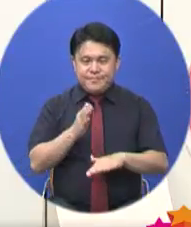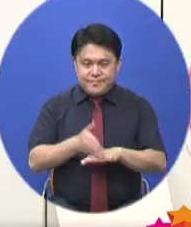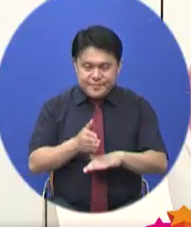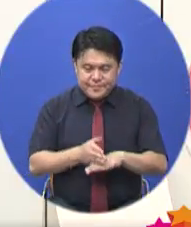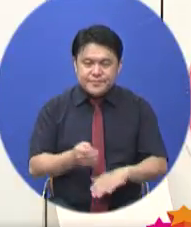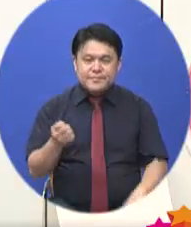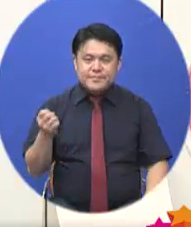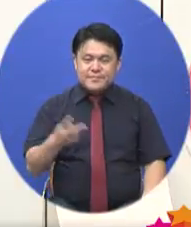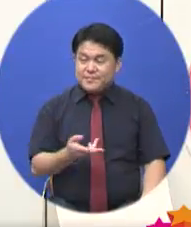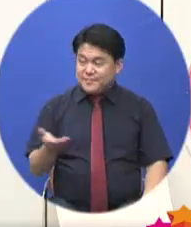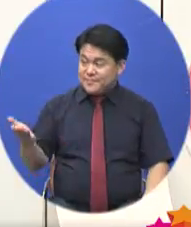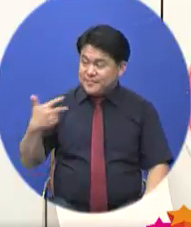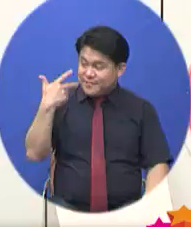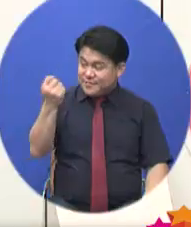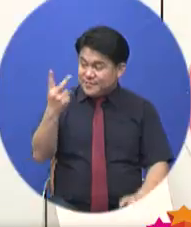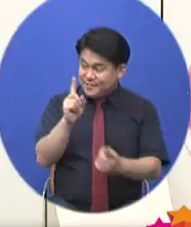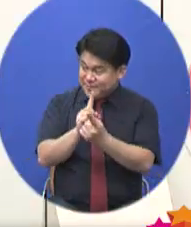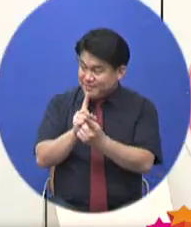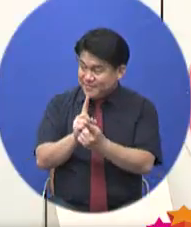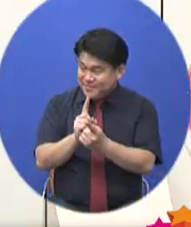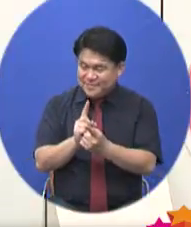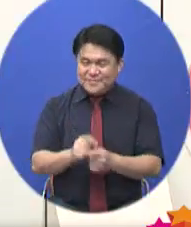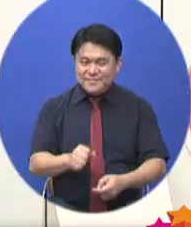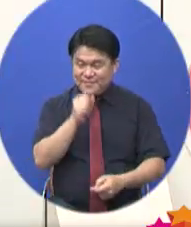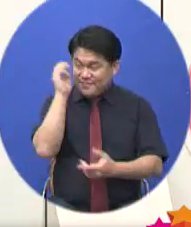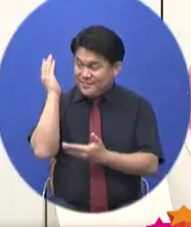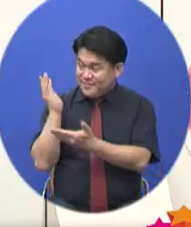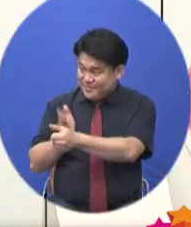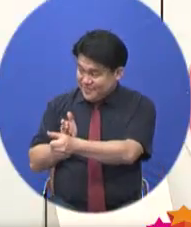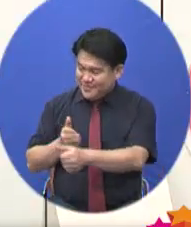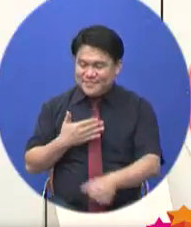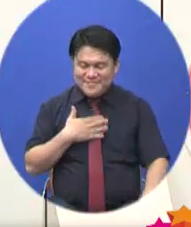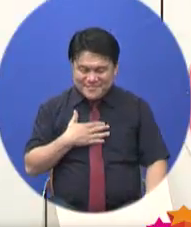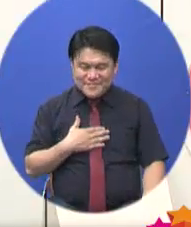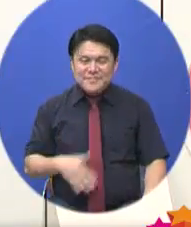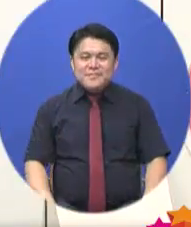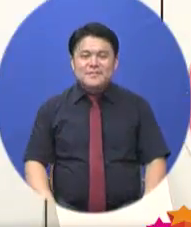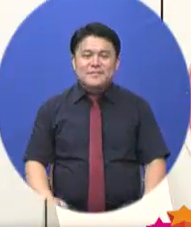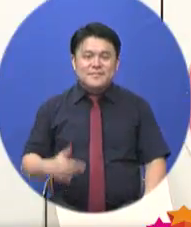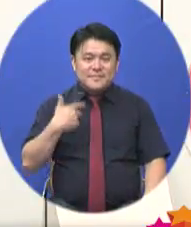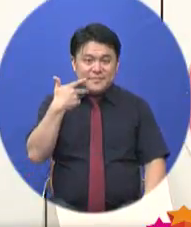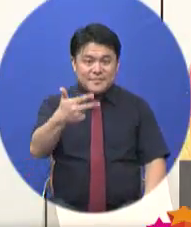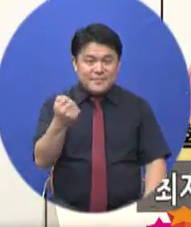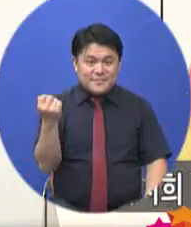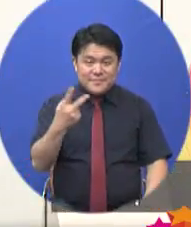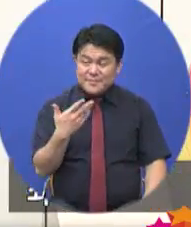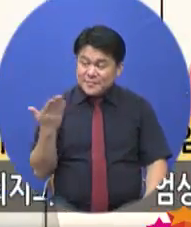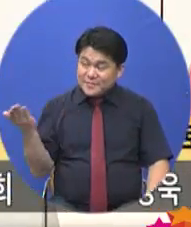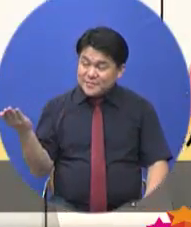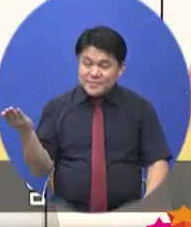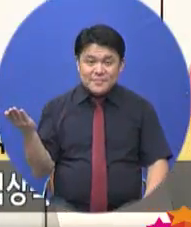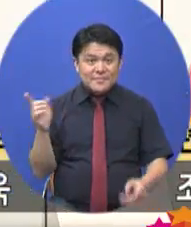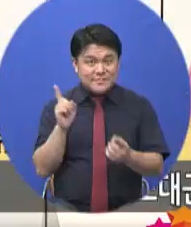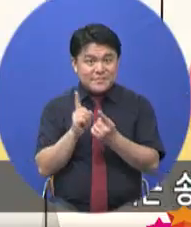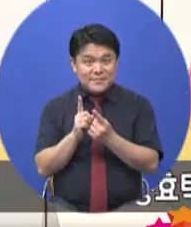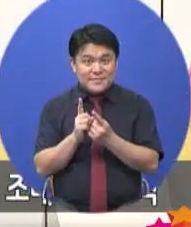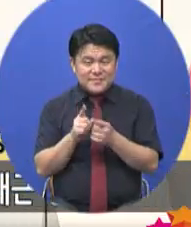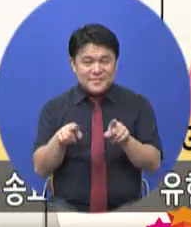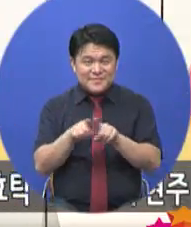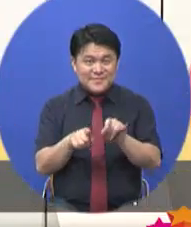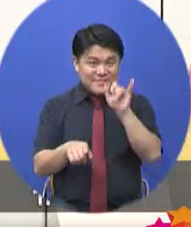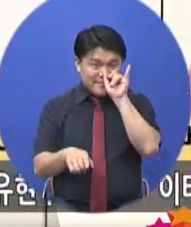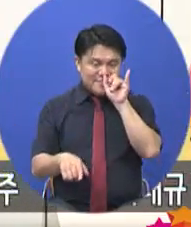감사하고요. 선생님, 다음 주에도 꼭 네. 나오셔서 좋은 말씀 부탁드리겠습니다. 네, 감사합니다. 네, 다음 주에도 김용만